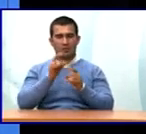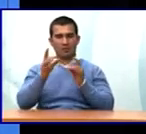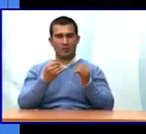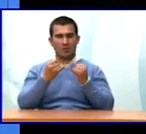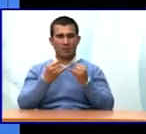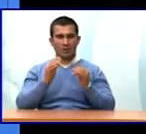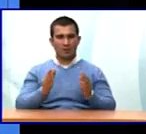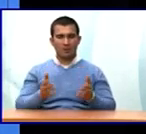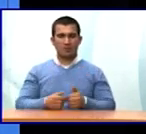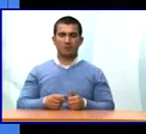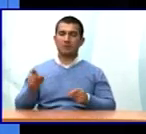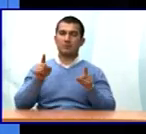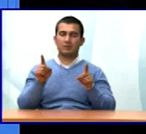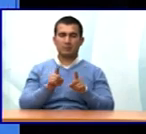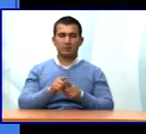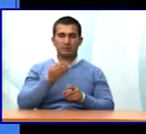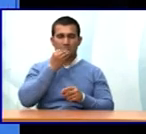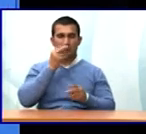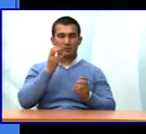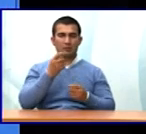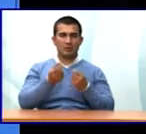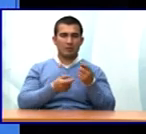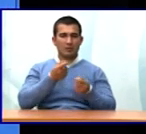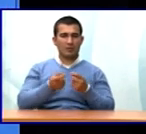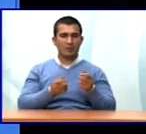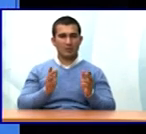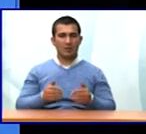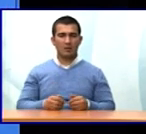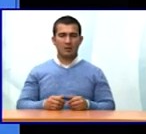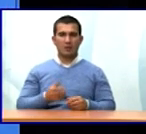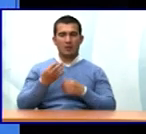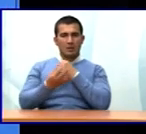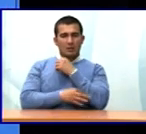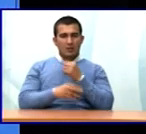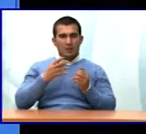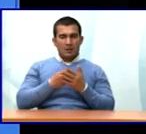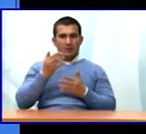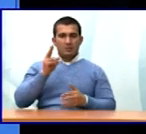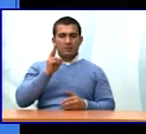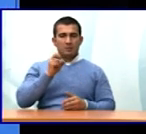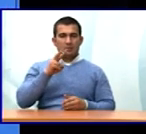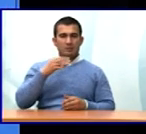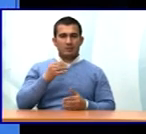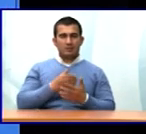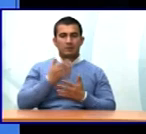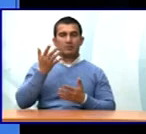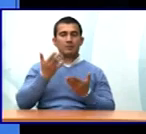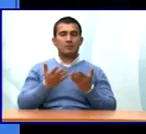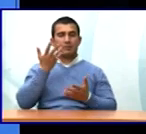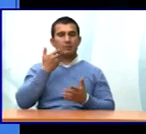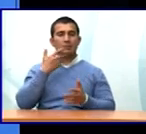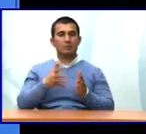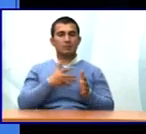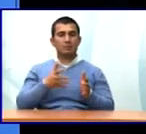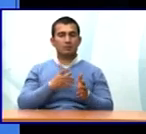qiladi va bunda ham hosildorlik pasayadi. Oxirgi elementimiz bu kali. Kali yetishmasa